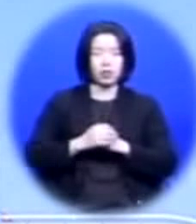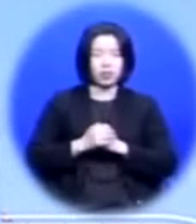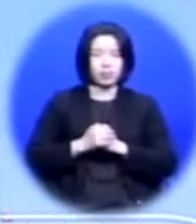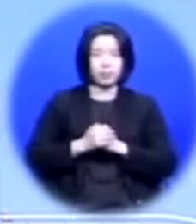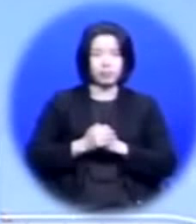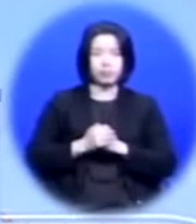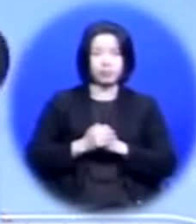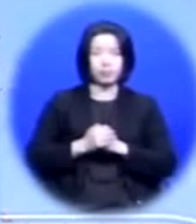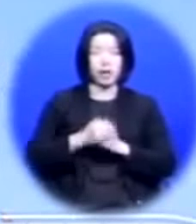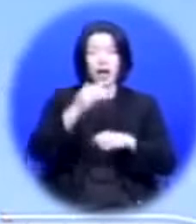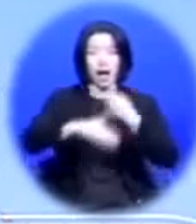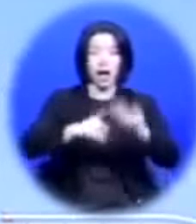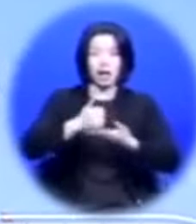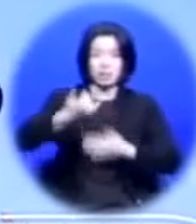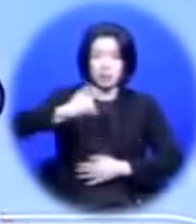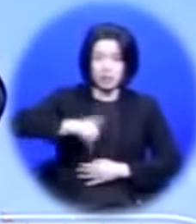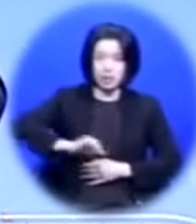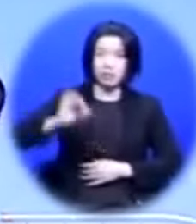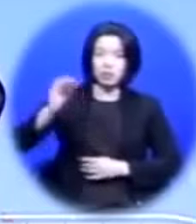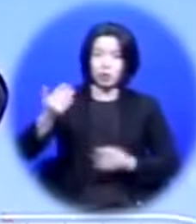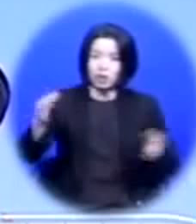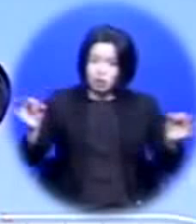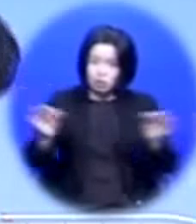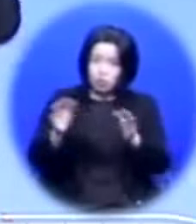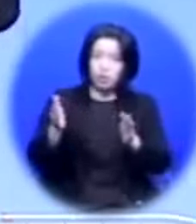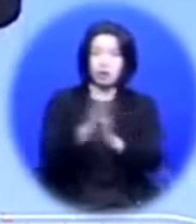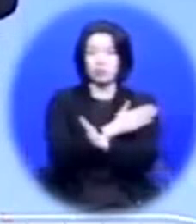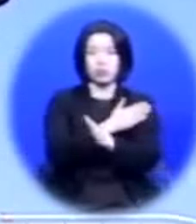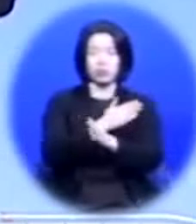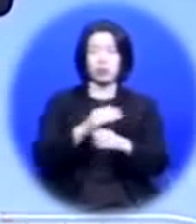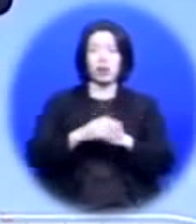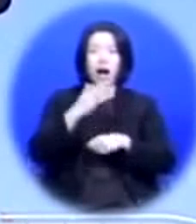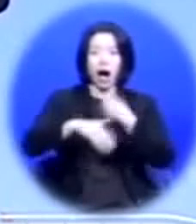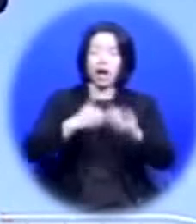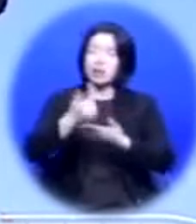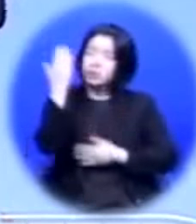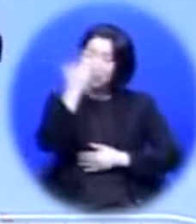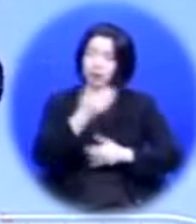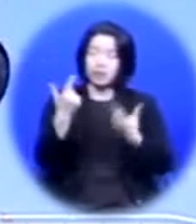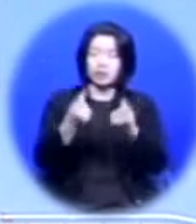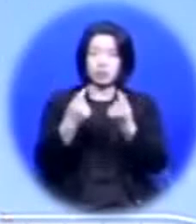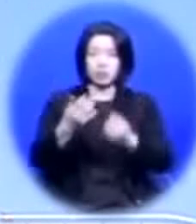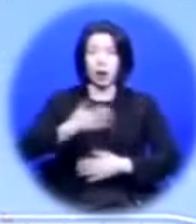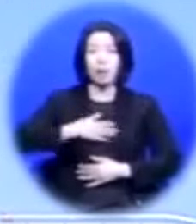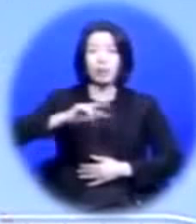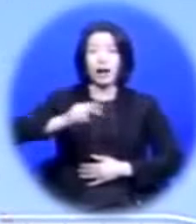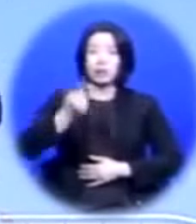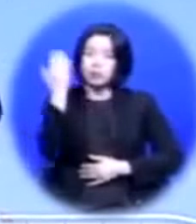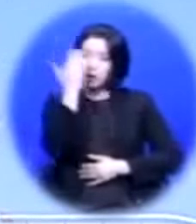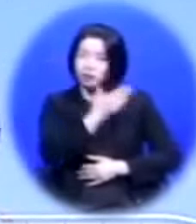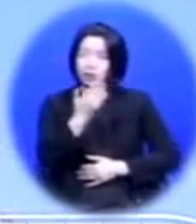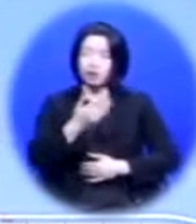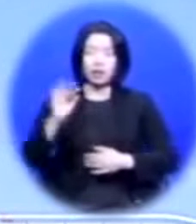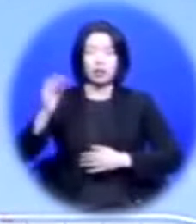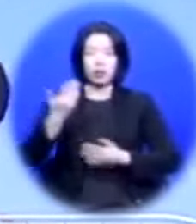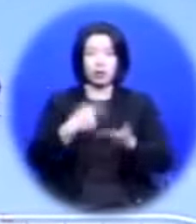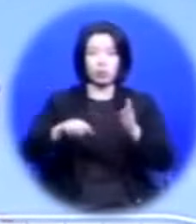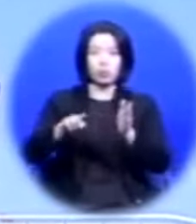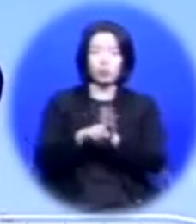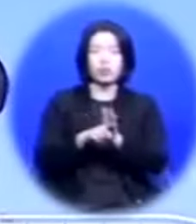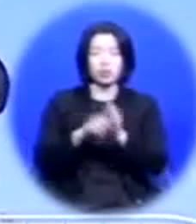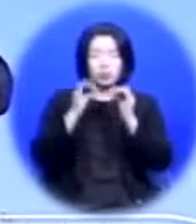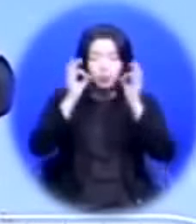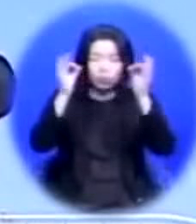합니다 하나님의 자녀가 되는 순간부터 하나이 끗 하신 것처럼 나도 깨끗하게 되려고 하게 돼 있어요 그게